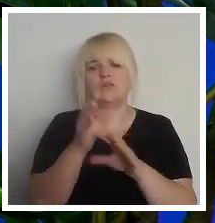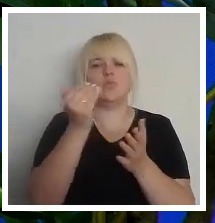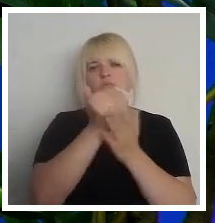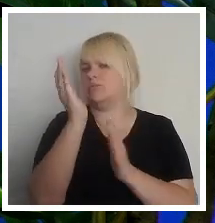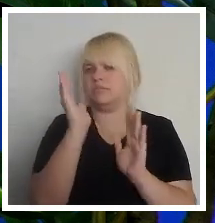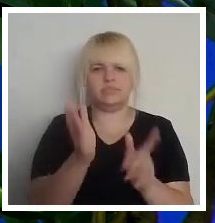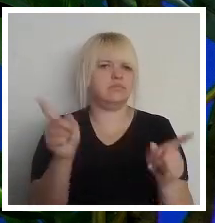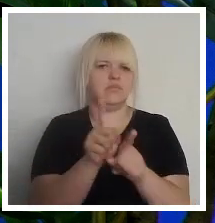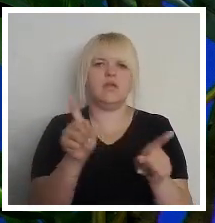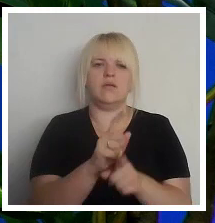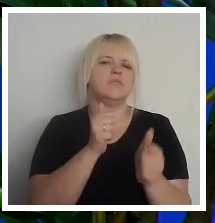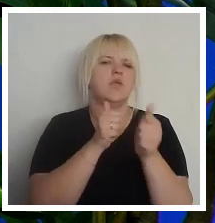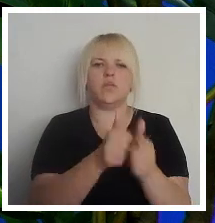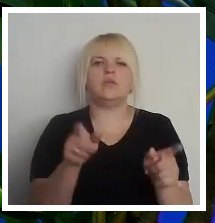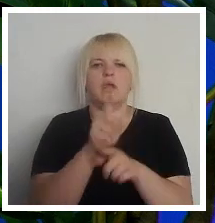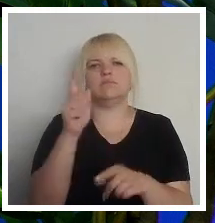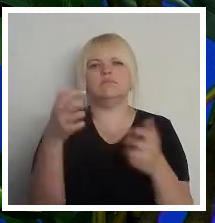līdzi, bet